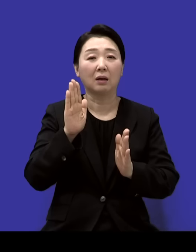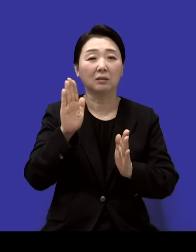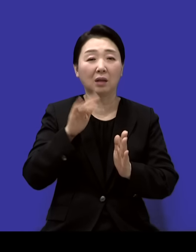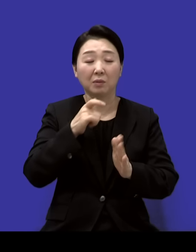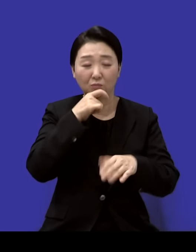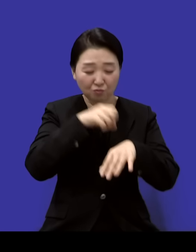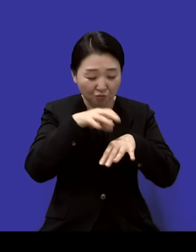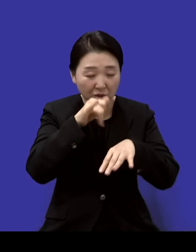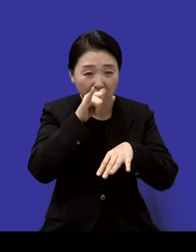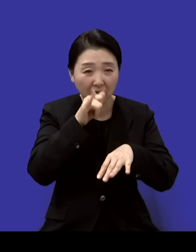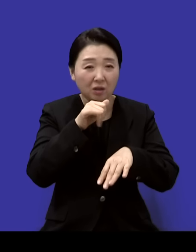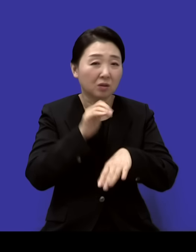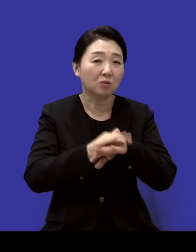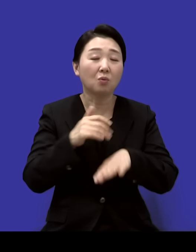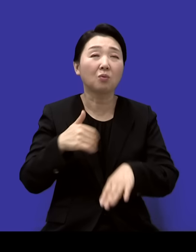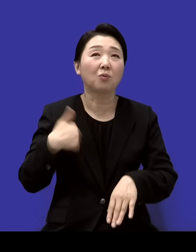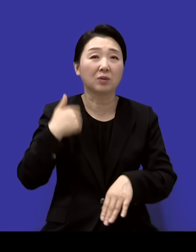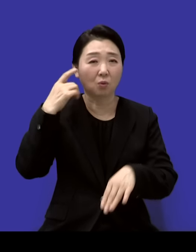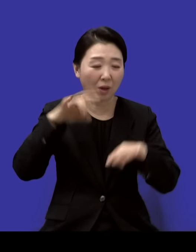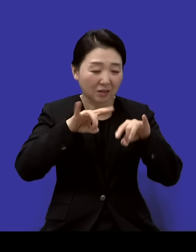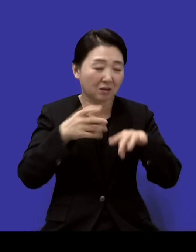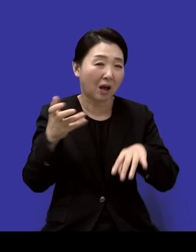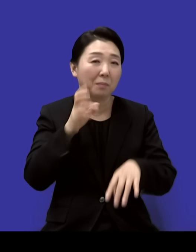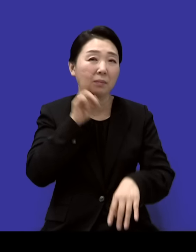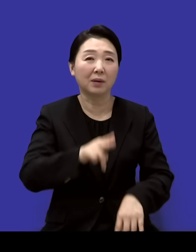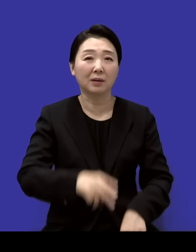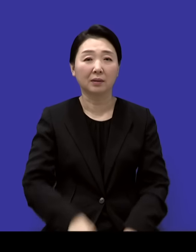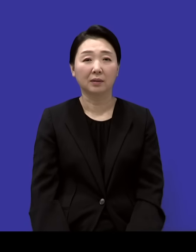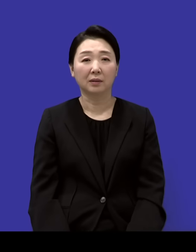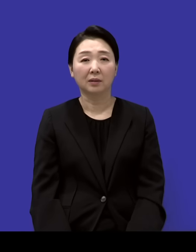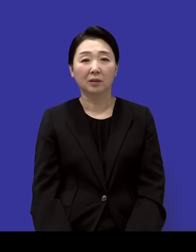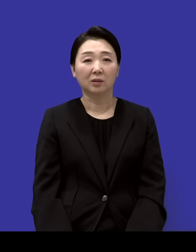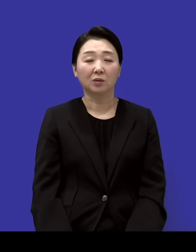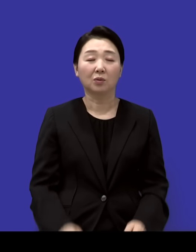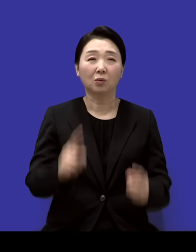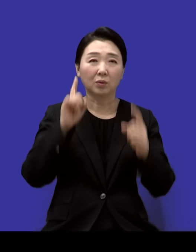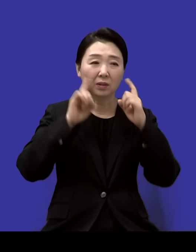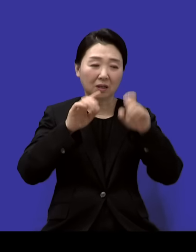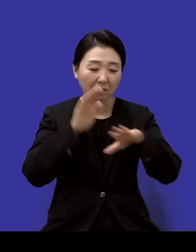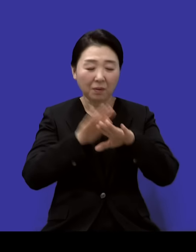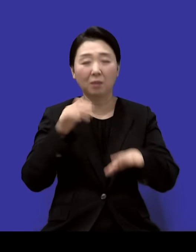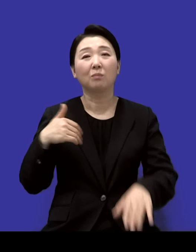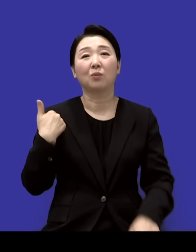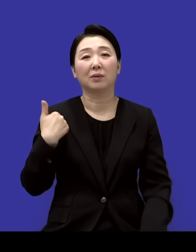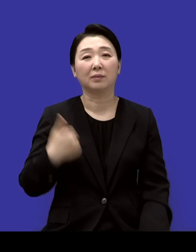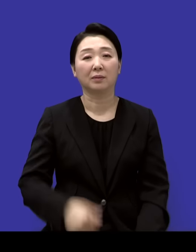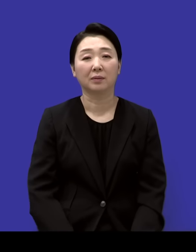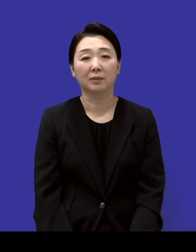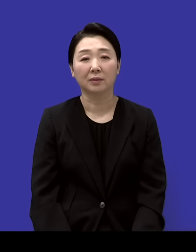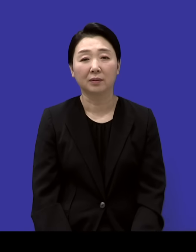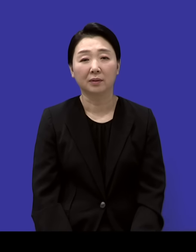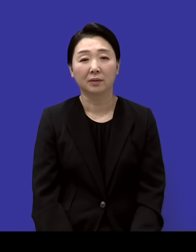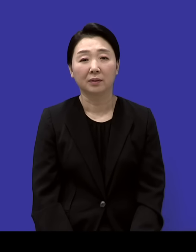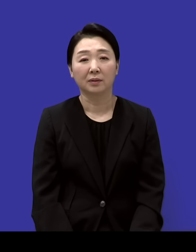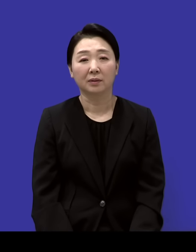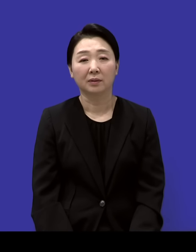몰랐어요. 너무 그 신경 통증이 심하니까 딘 것도 모르고 그렇게 아프게 지내면서 항상